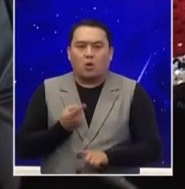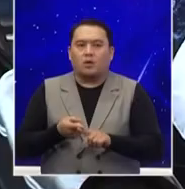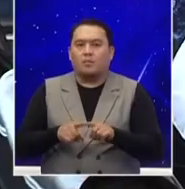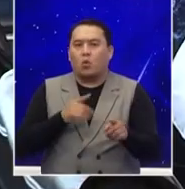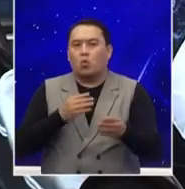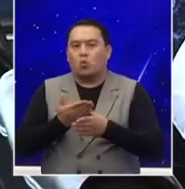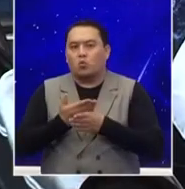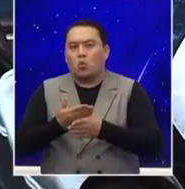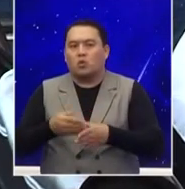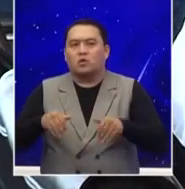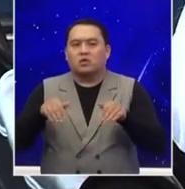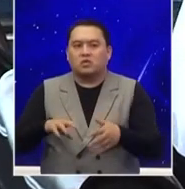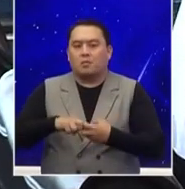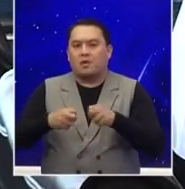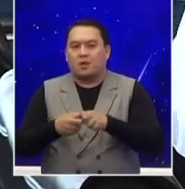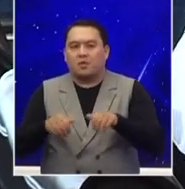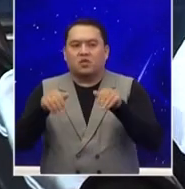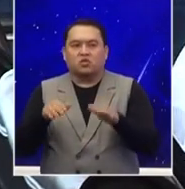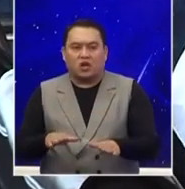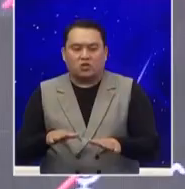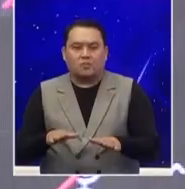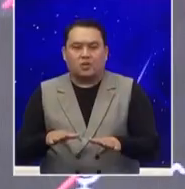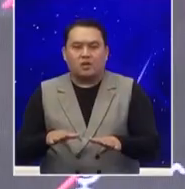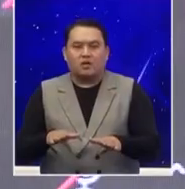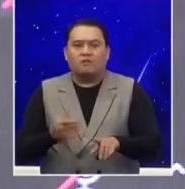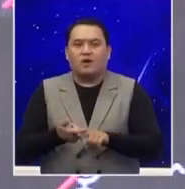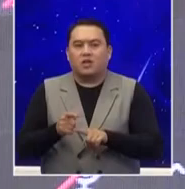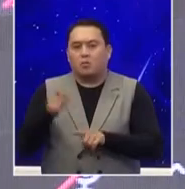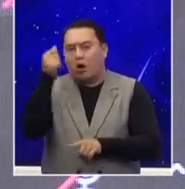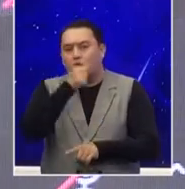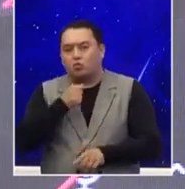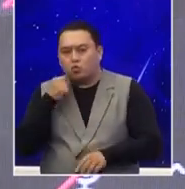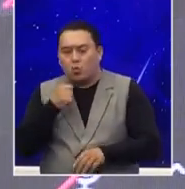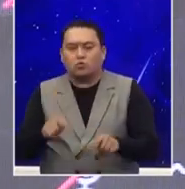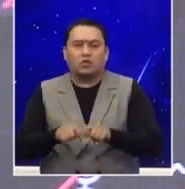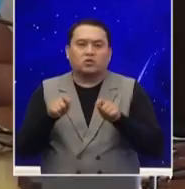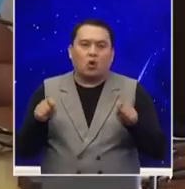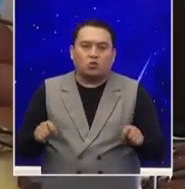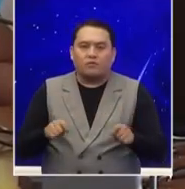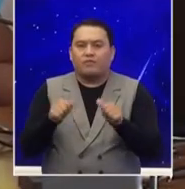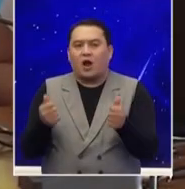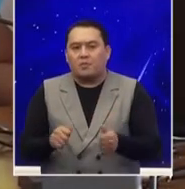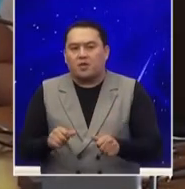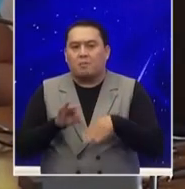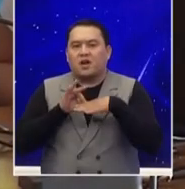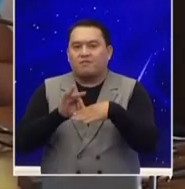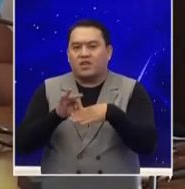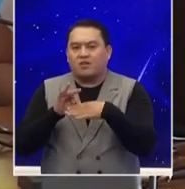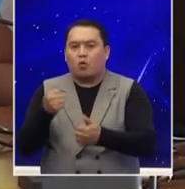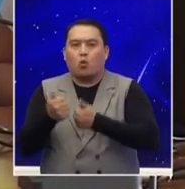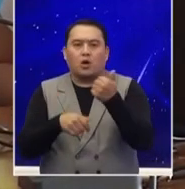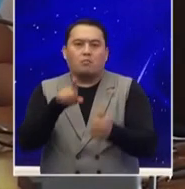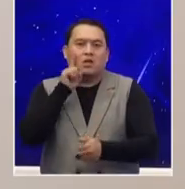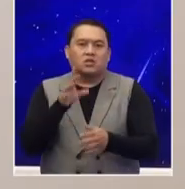медиаторов разрешаются семейные конфликты в этом году в условиях пандемии частично в онлайн формате были проведены конкурсы